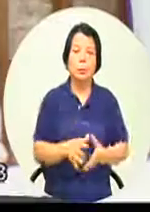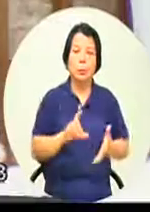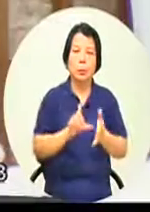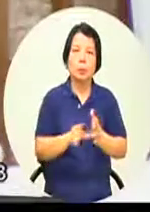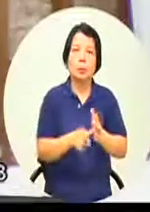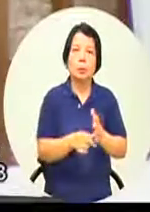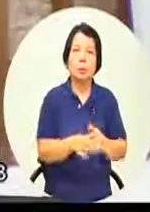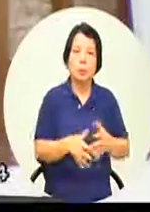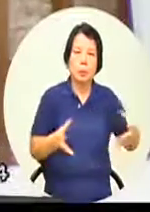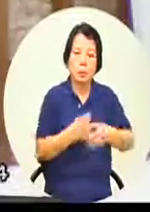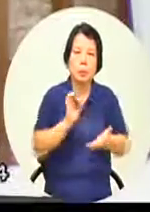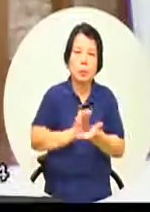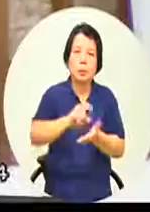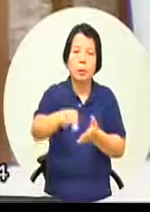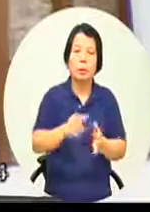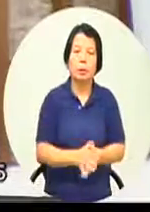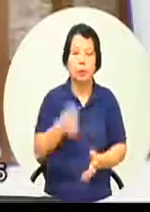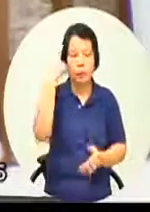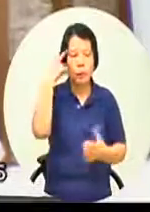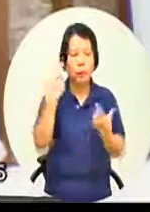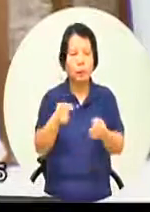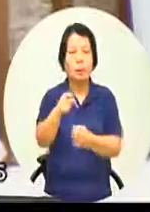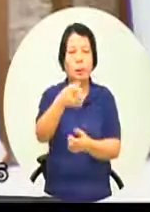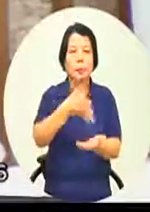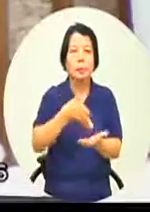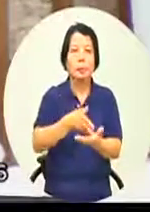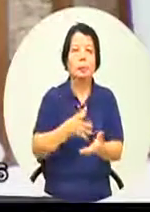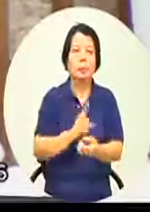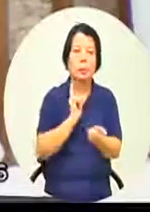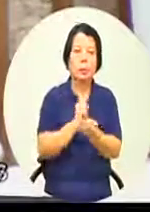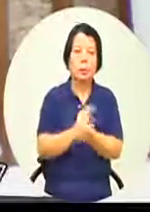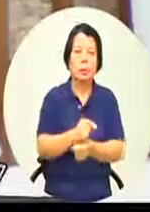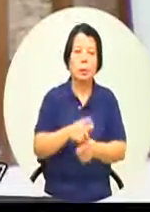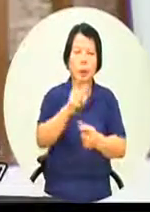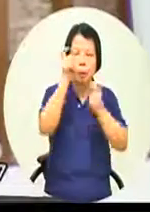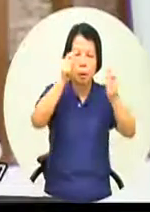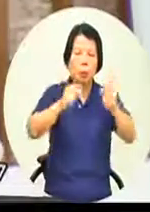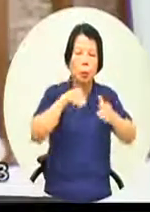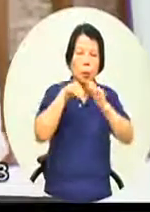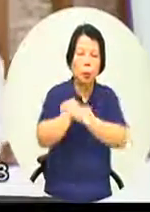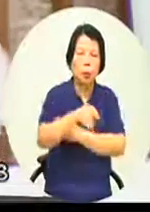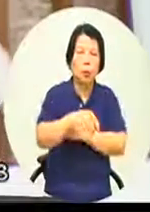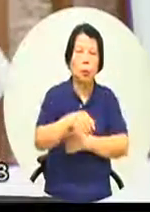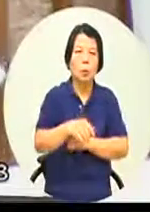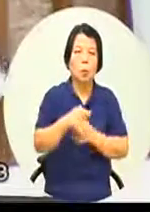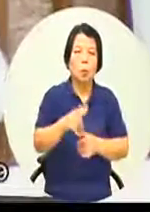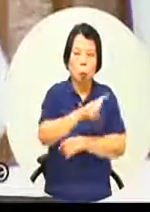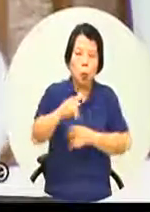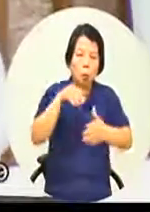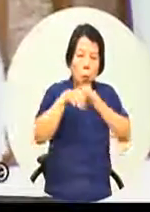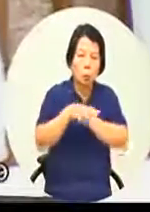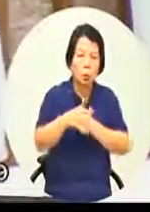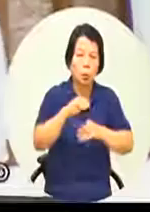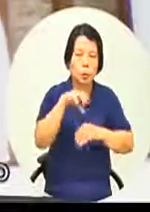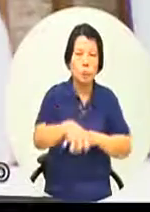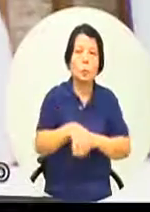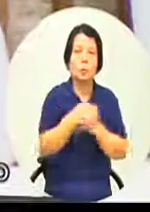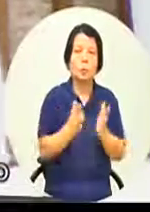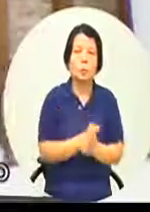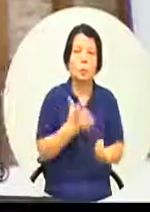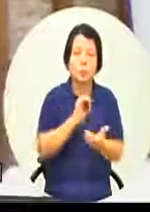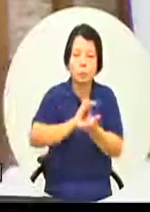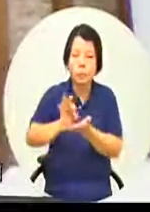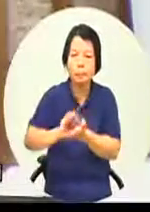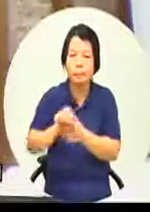哈。我也非常认同博议刚刚对高雄物产馆的一种开发能够使用多元的一个方向